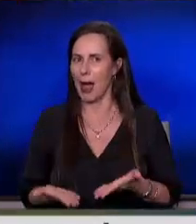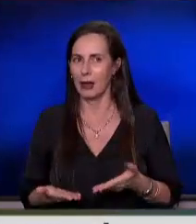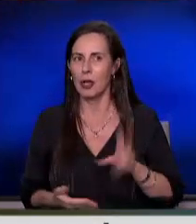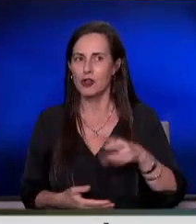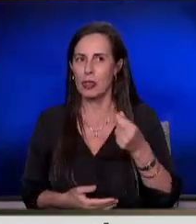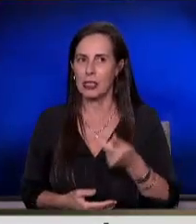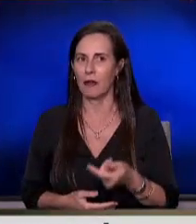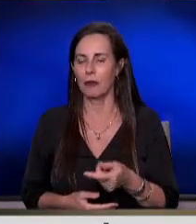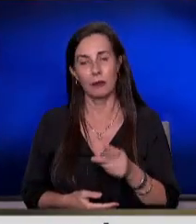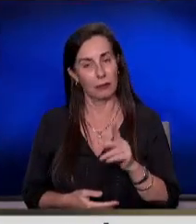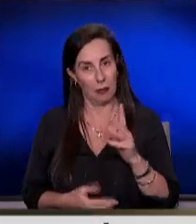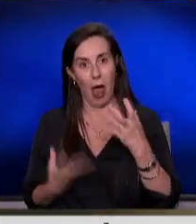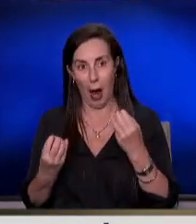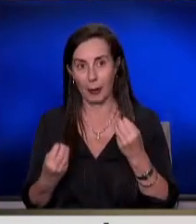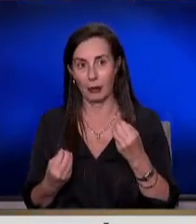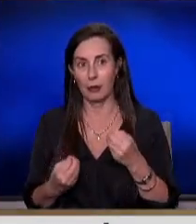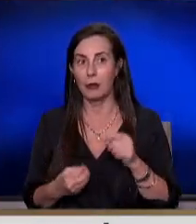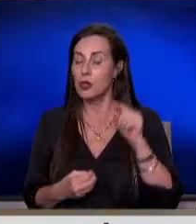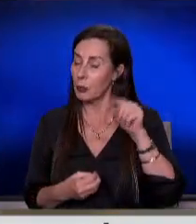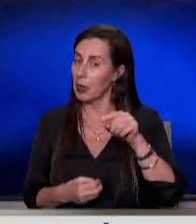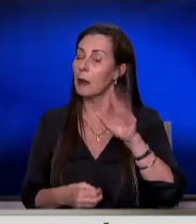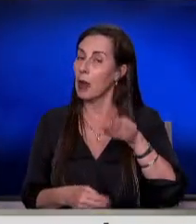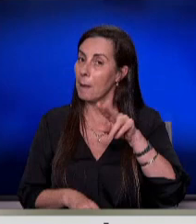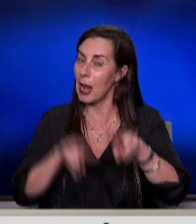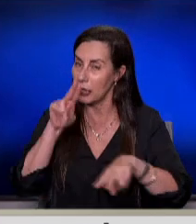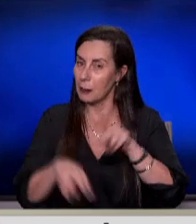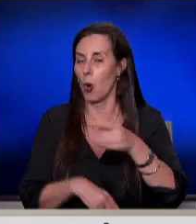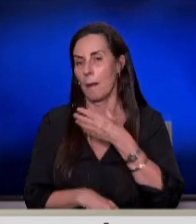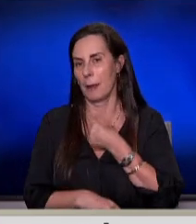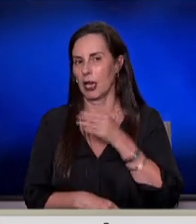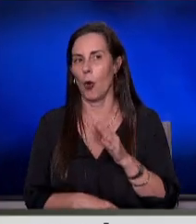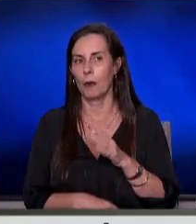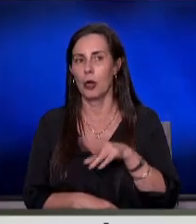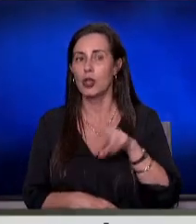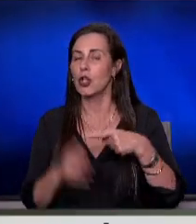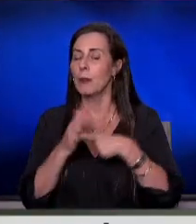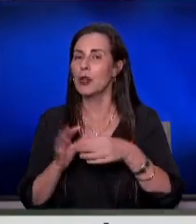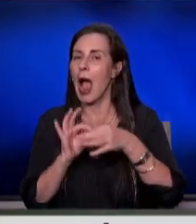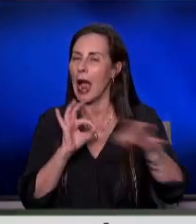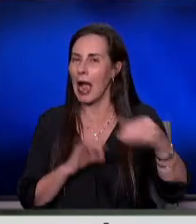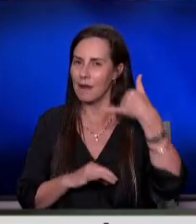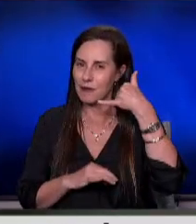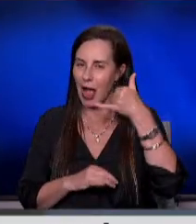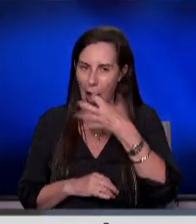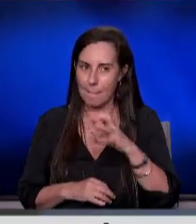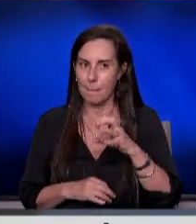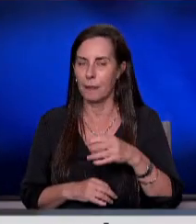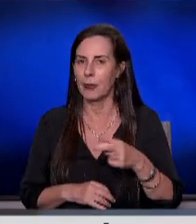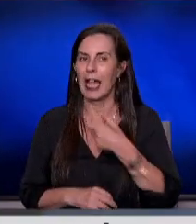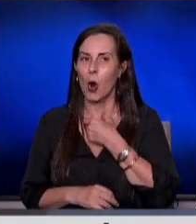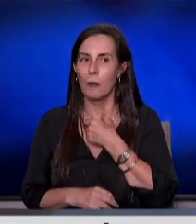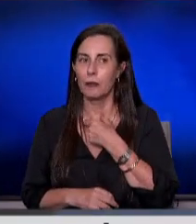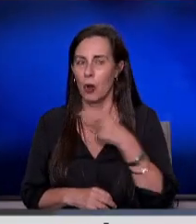כספים. לא זניחים שמגיעים גם לטיפול במחורים. יש למשל את הקו החם, קו חירום. הוא